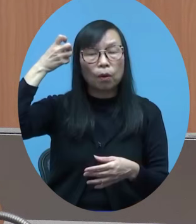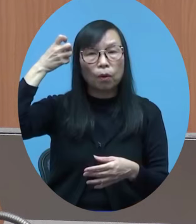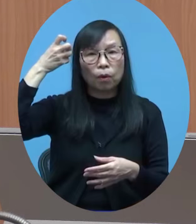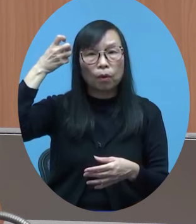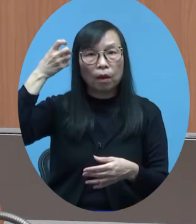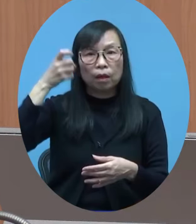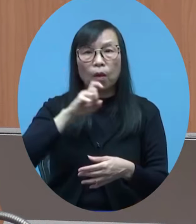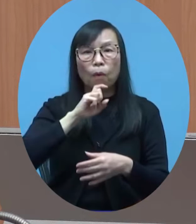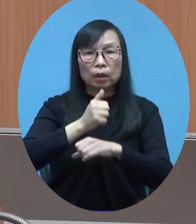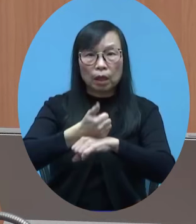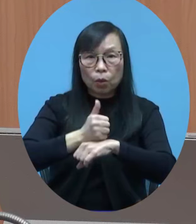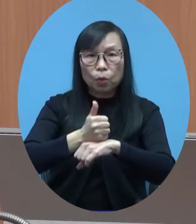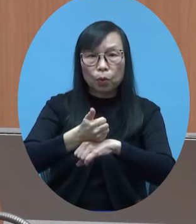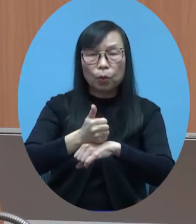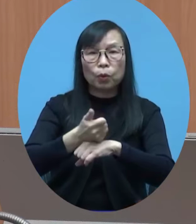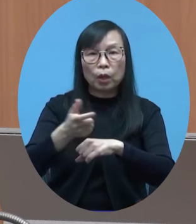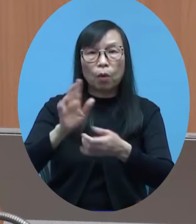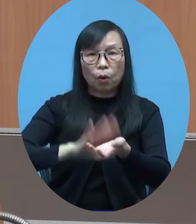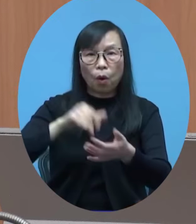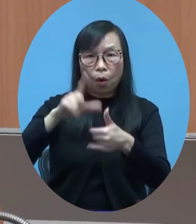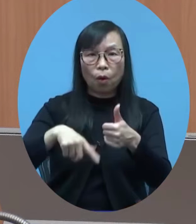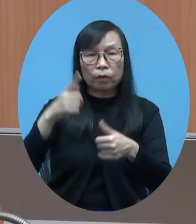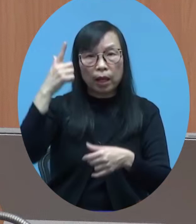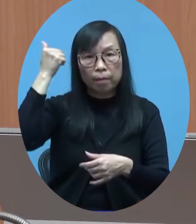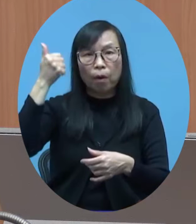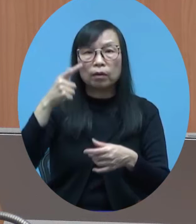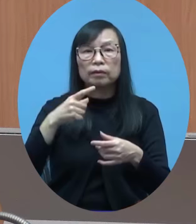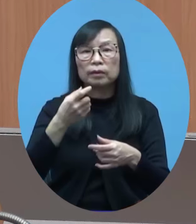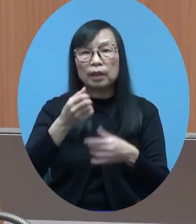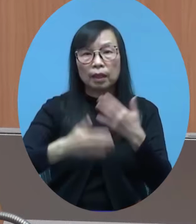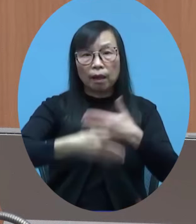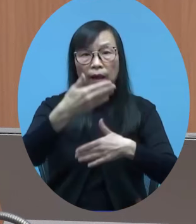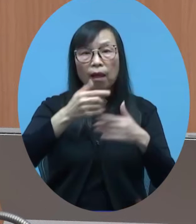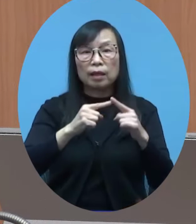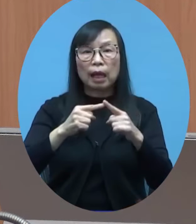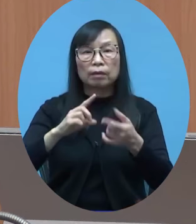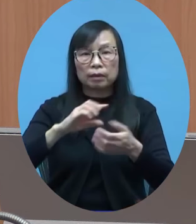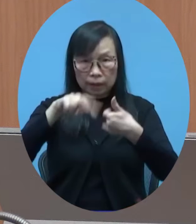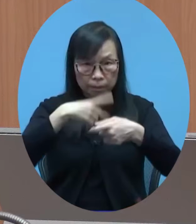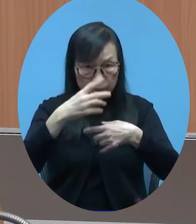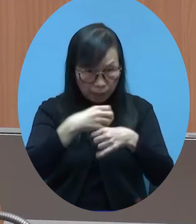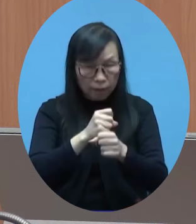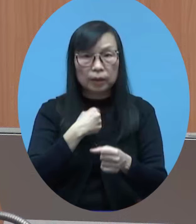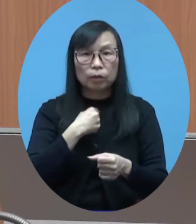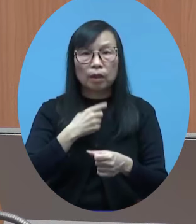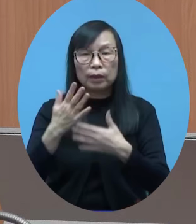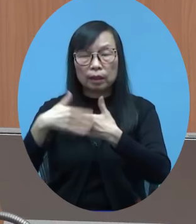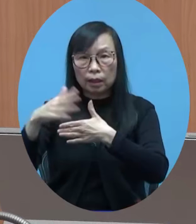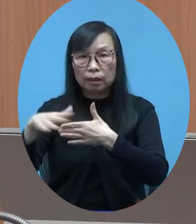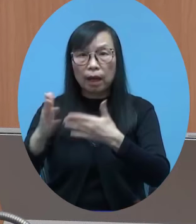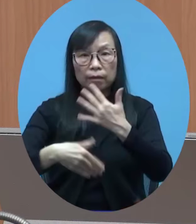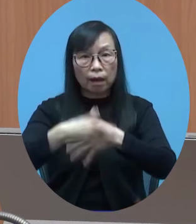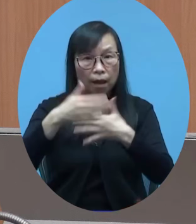即係唔排除嗰個地方可能會有個案，咁所以就希望啲居民檢測啦。咁當然其他嘅大廈或者其他地方